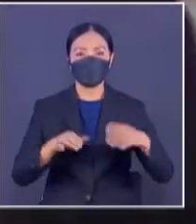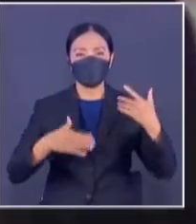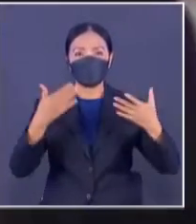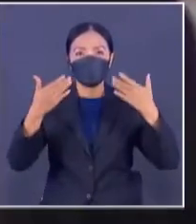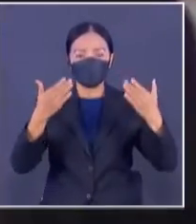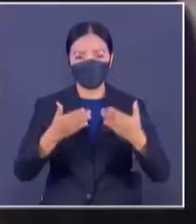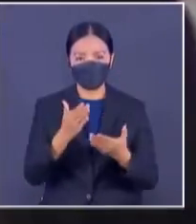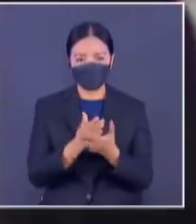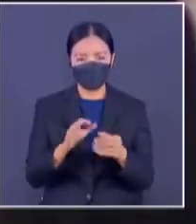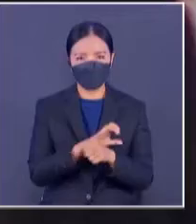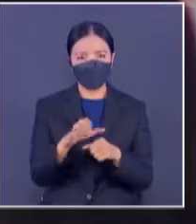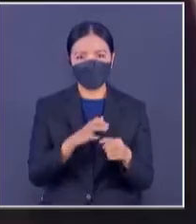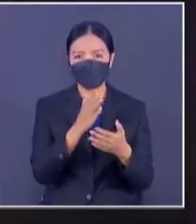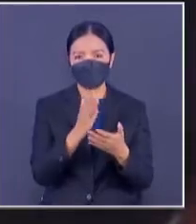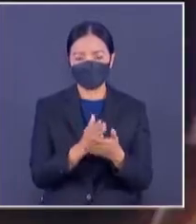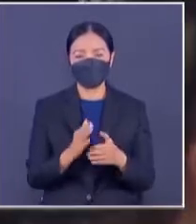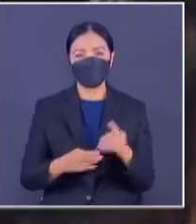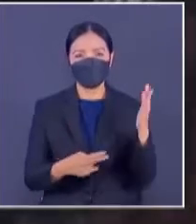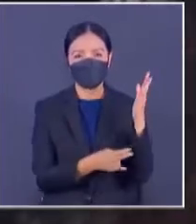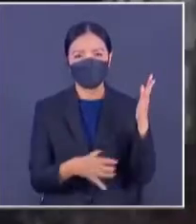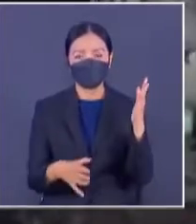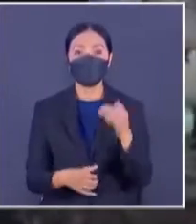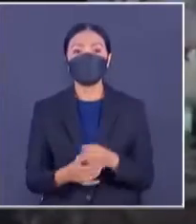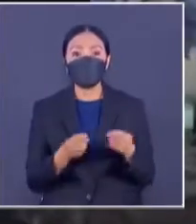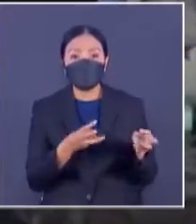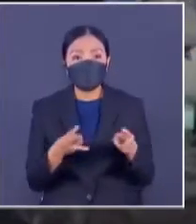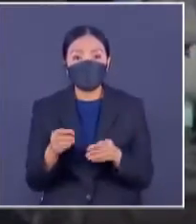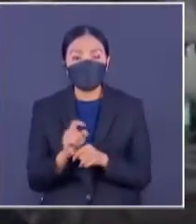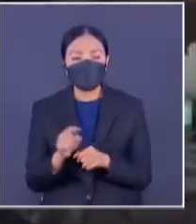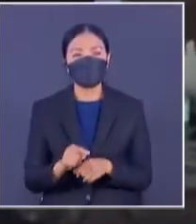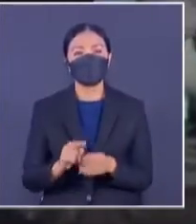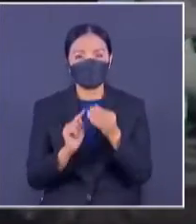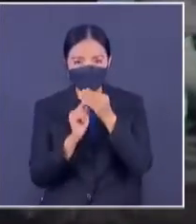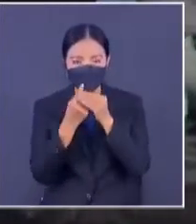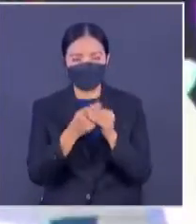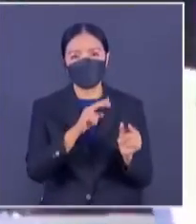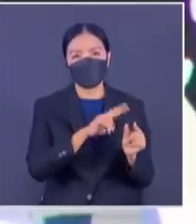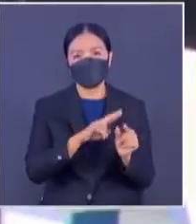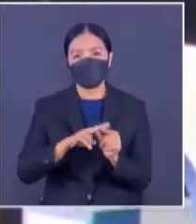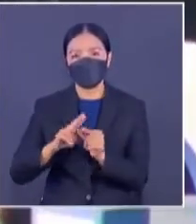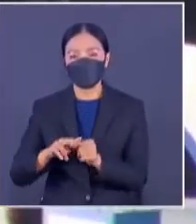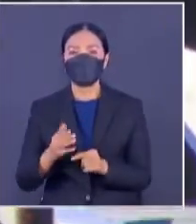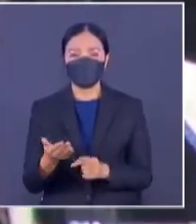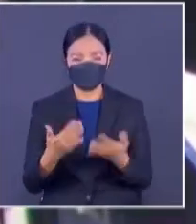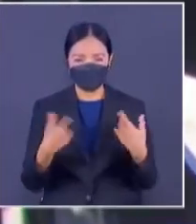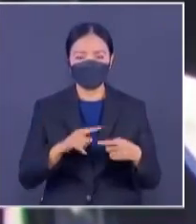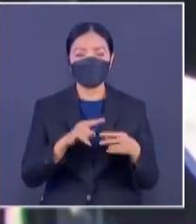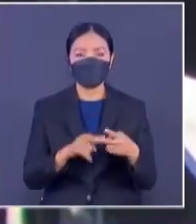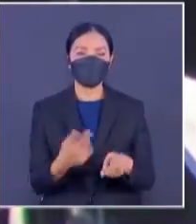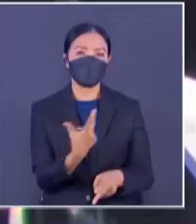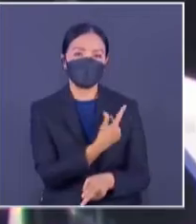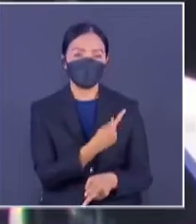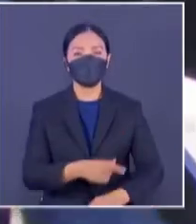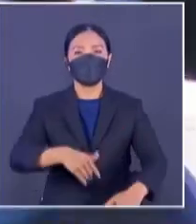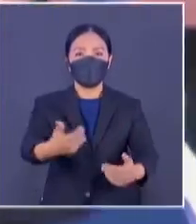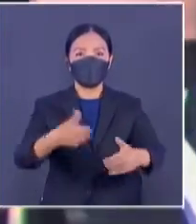รมหยุดโควิด-19 หาดใหญ่ด้วย Fast ATK พร้อมตั้งจุดบริการฉีดวัคซีนให้กับประชาชนในชุมชนน